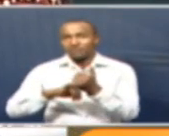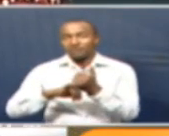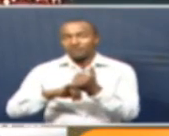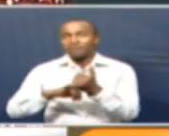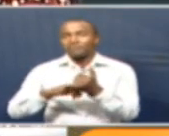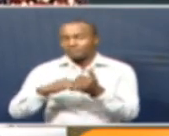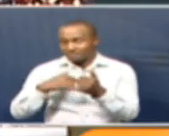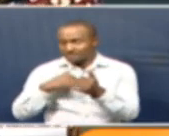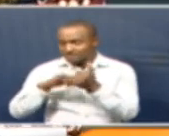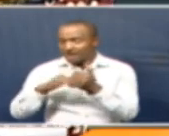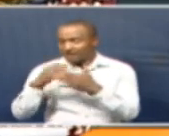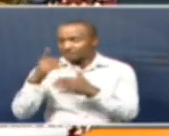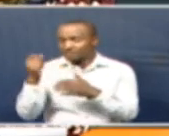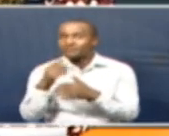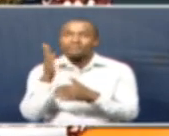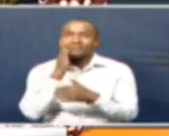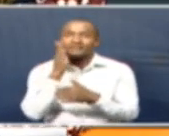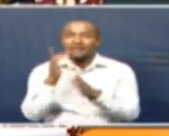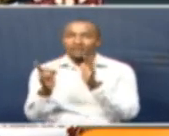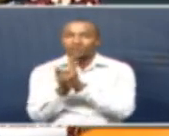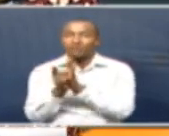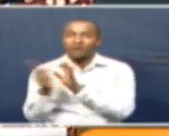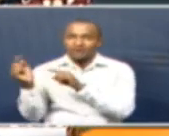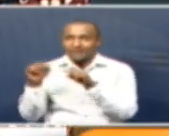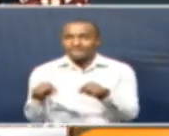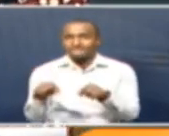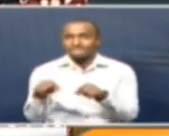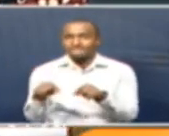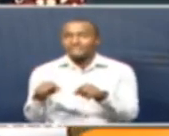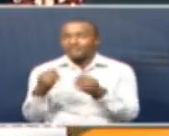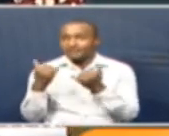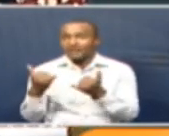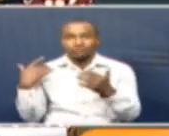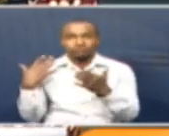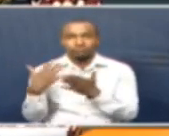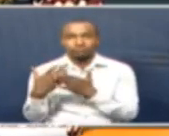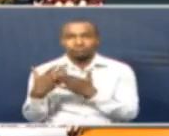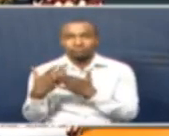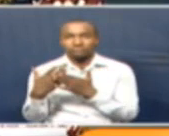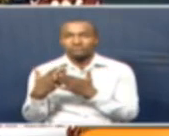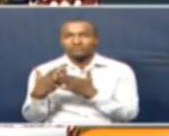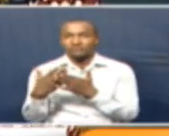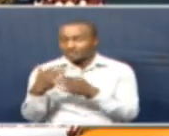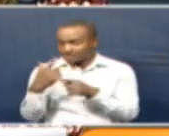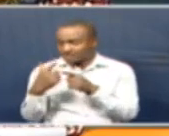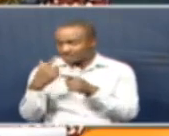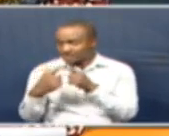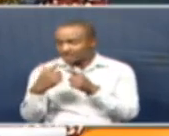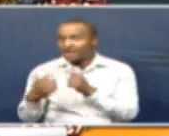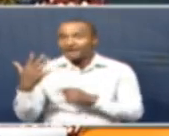Nimeoleka na baada ya mwezi mother-in-law akaja nyumbani. Na hivi ninakwambia amekaa zaidi ya miaka mitano.